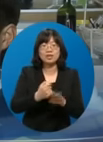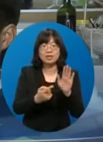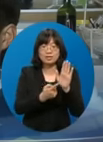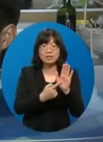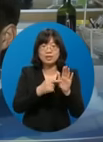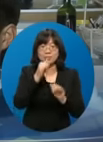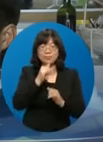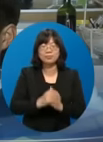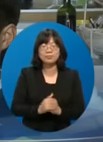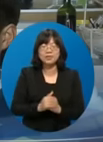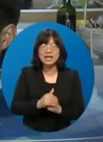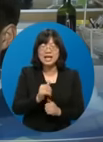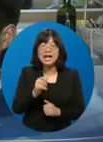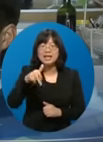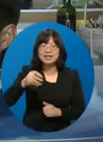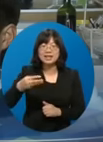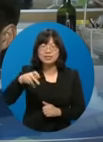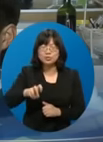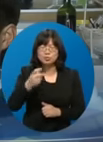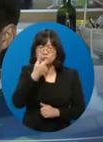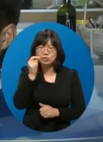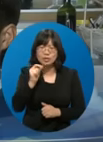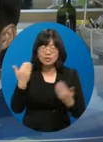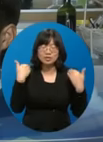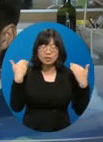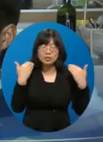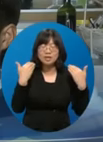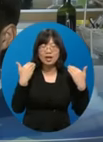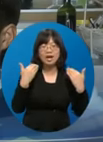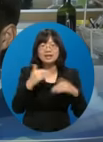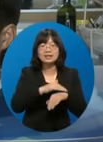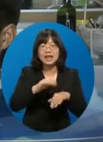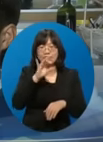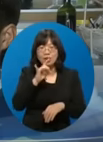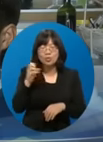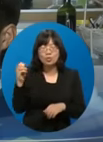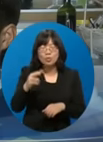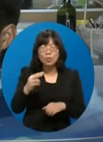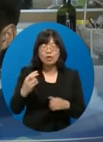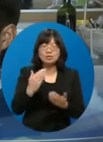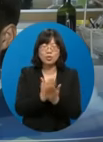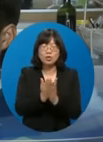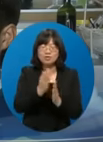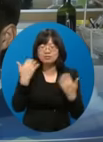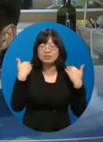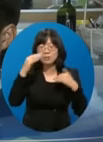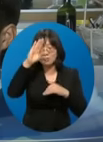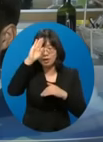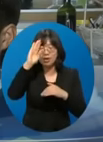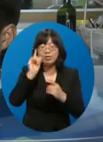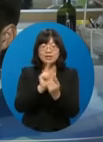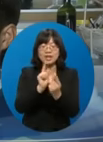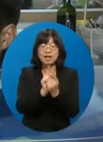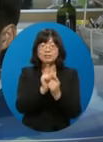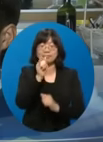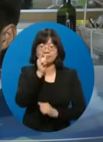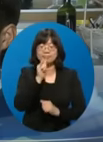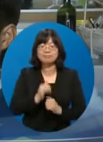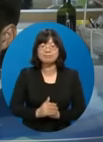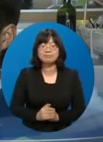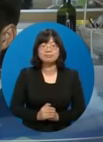문제는 칼슘이 부족할 경우 성장 부지는 물론 각종 성인병에 시달릴 수 있다는 겁니다